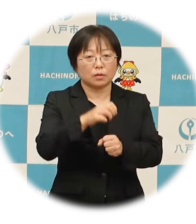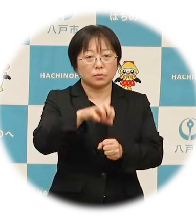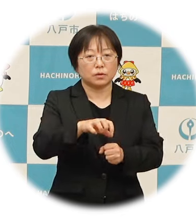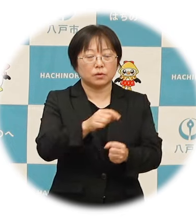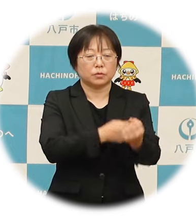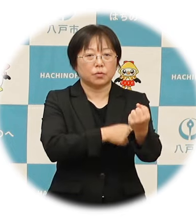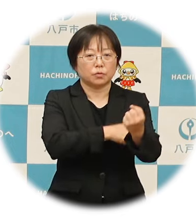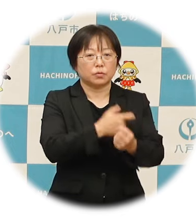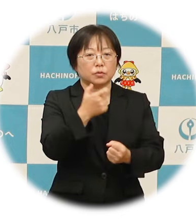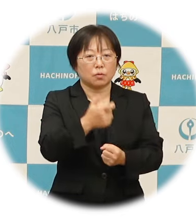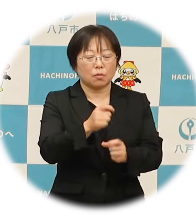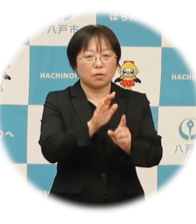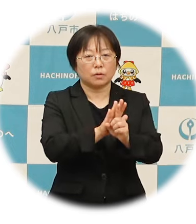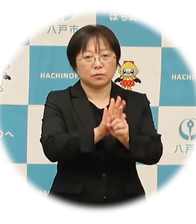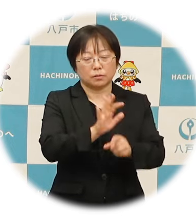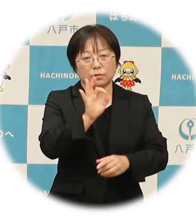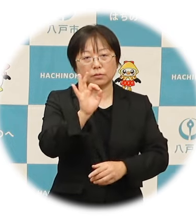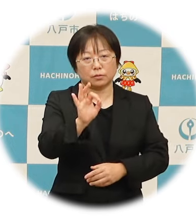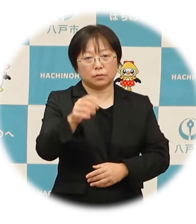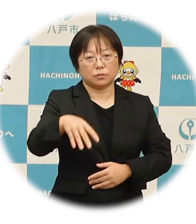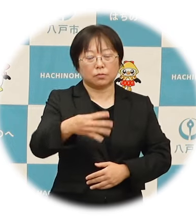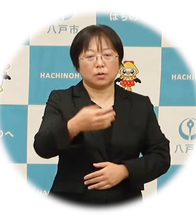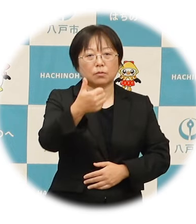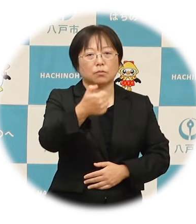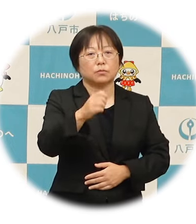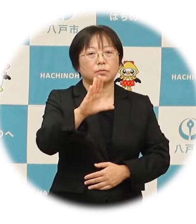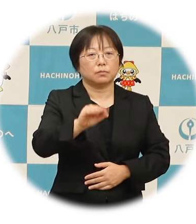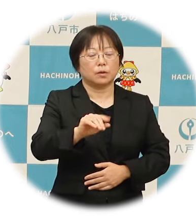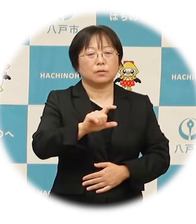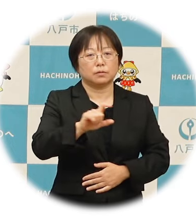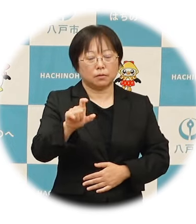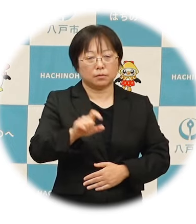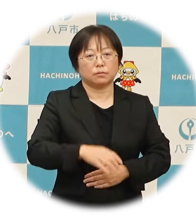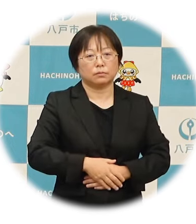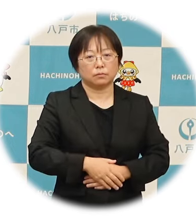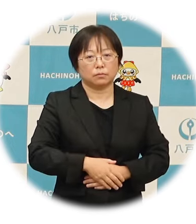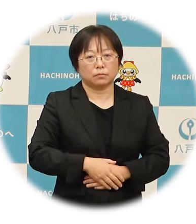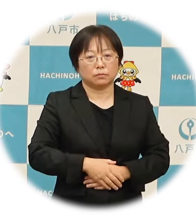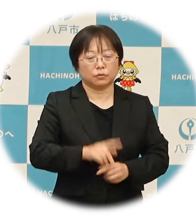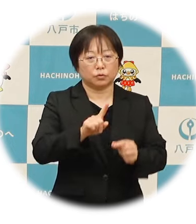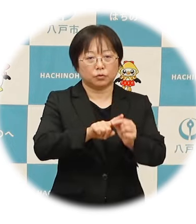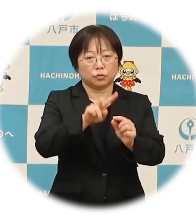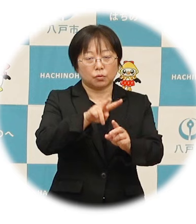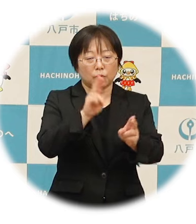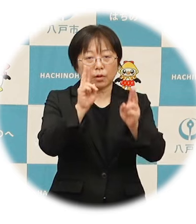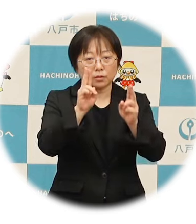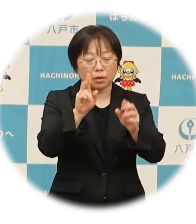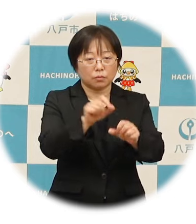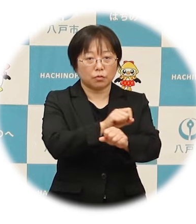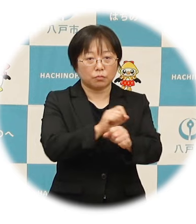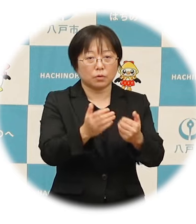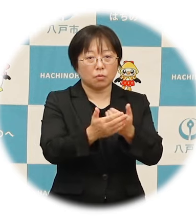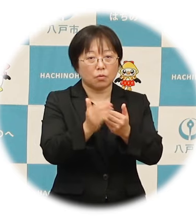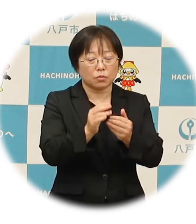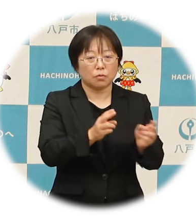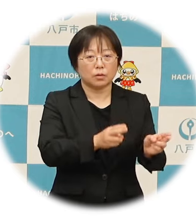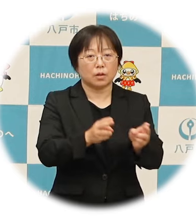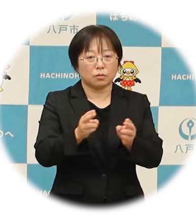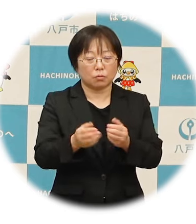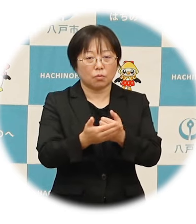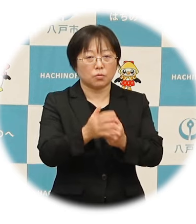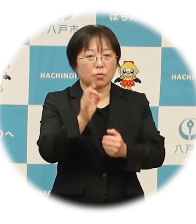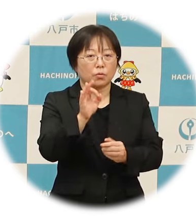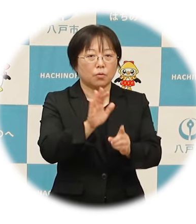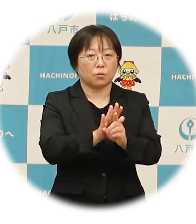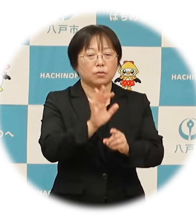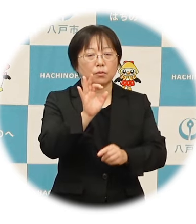強化支援事業補助金450万円、中小企業特別保証制度保証料